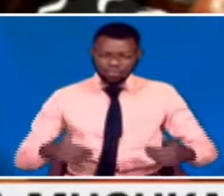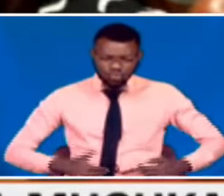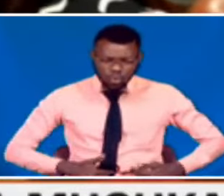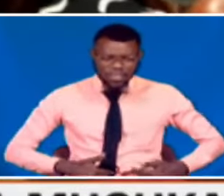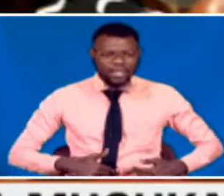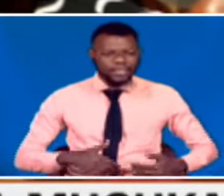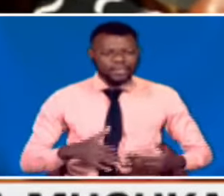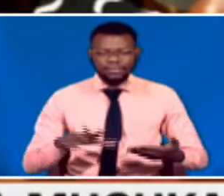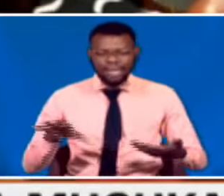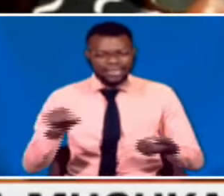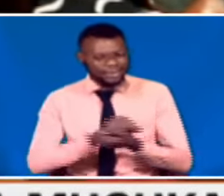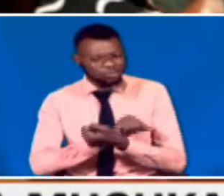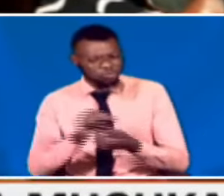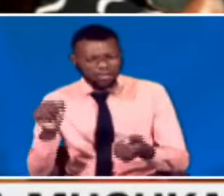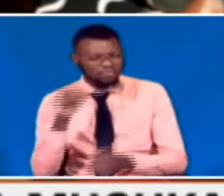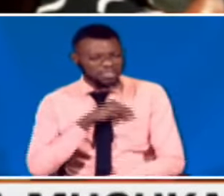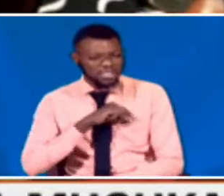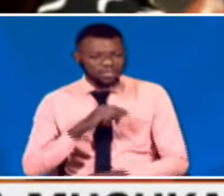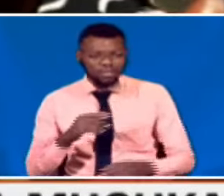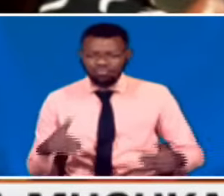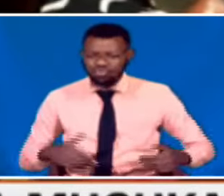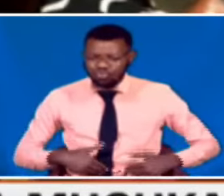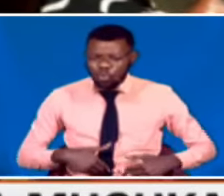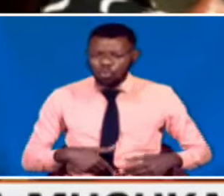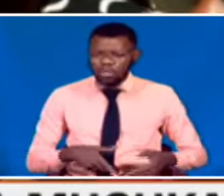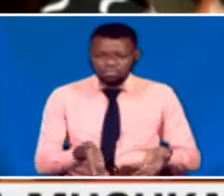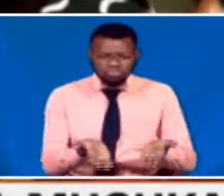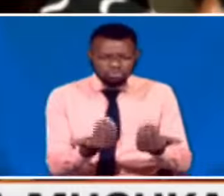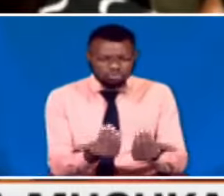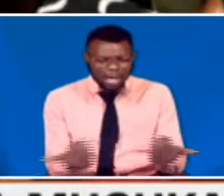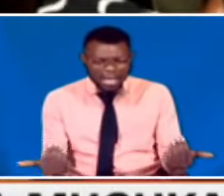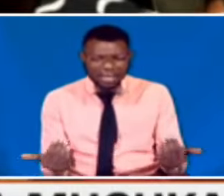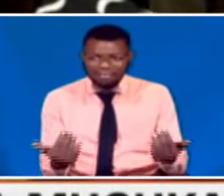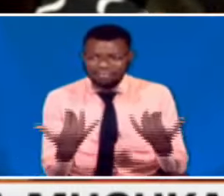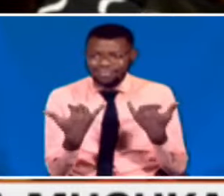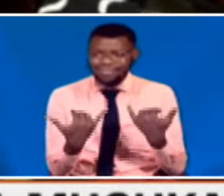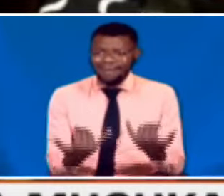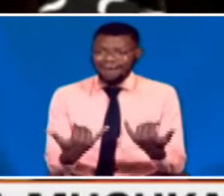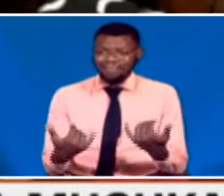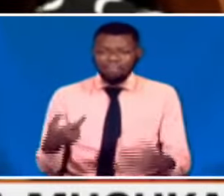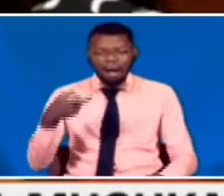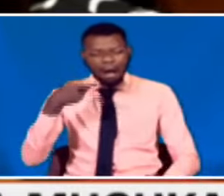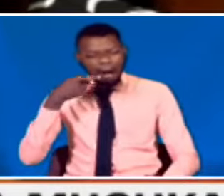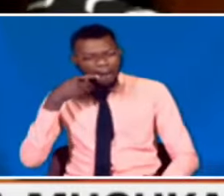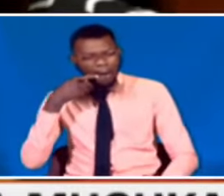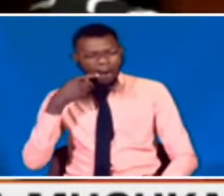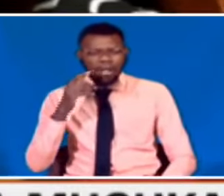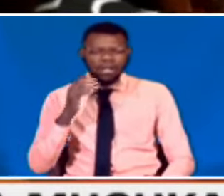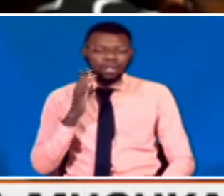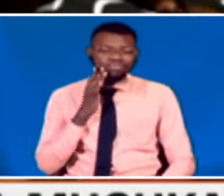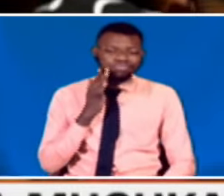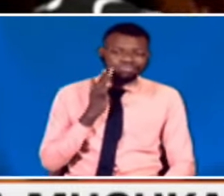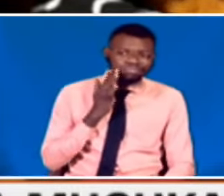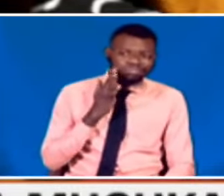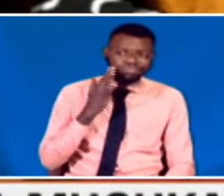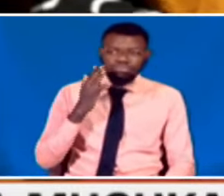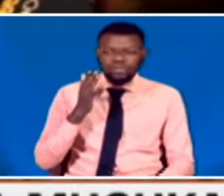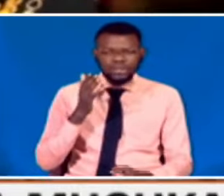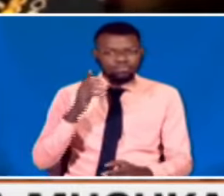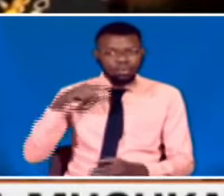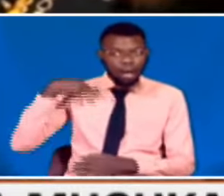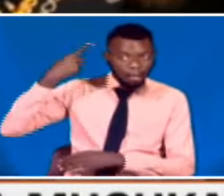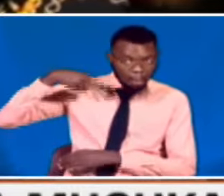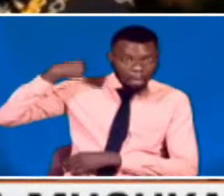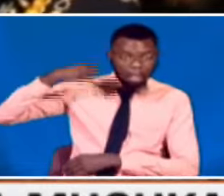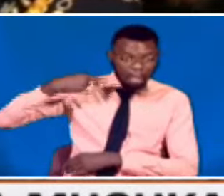namna walivyoharibika. Vijana wadogo wanaendelea kuharibika. Kila siku vijana wanakosa akili, wanakuwa wenda wazimu.